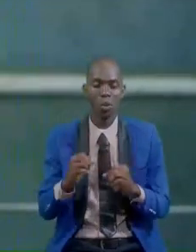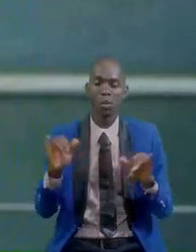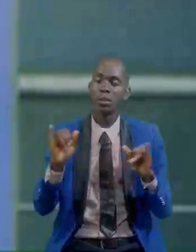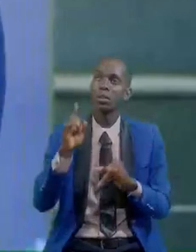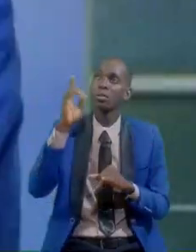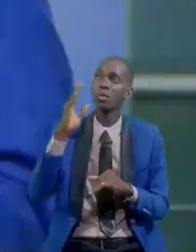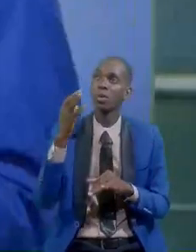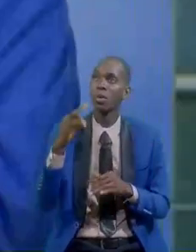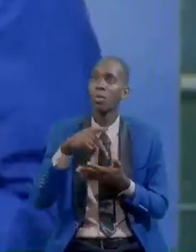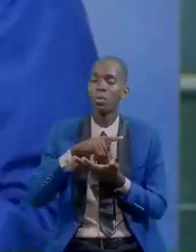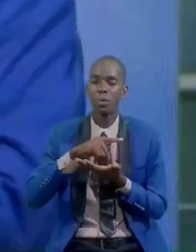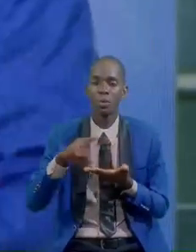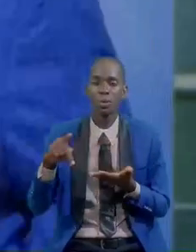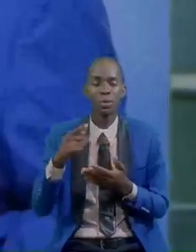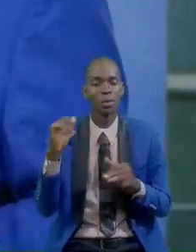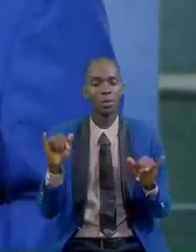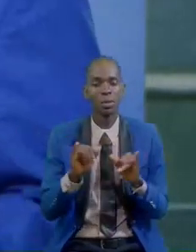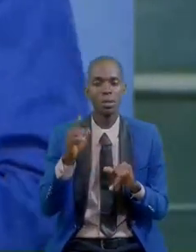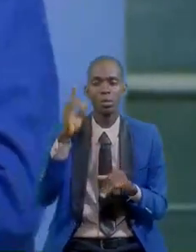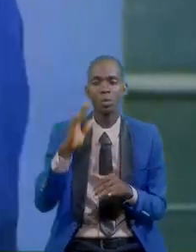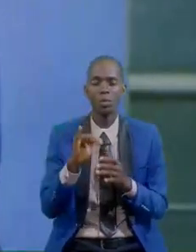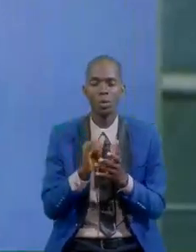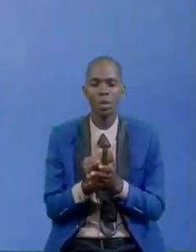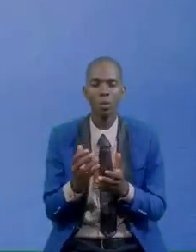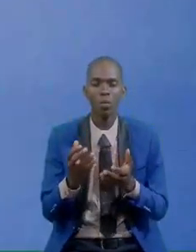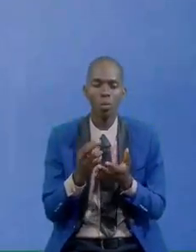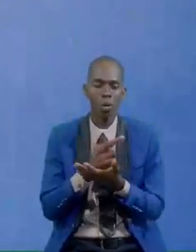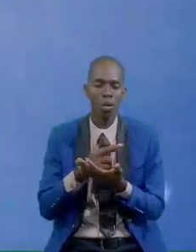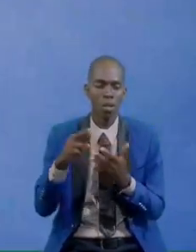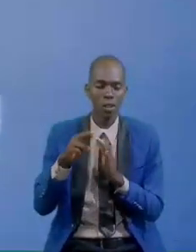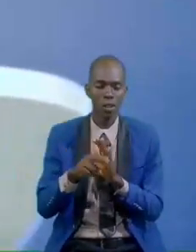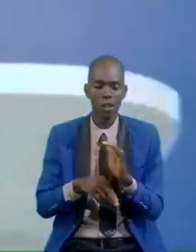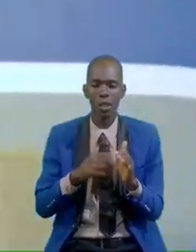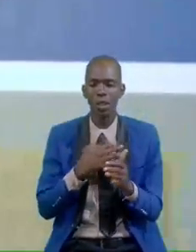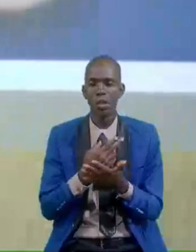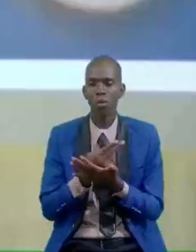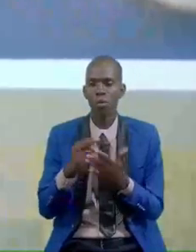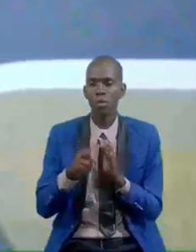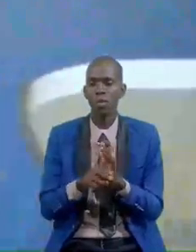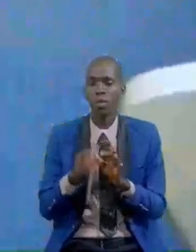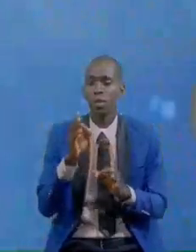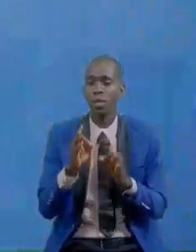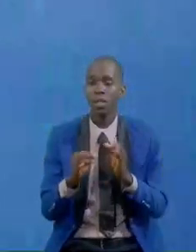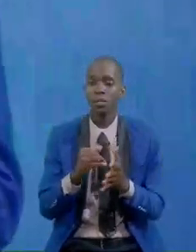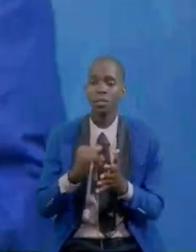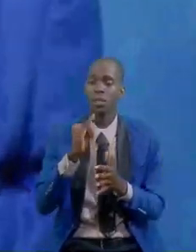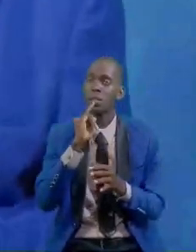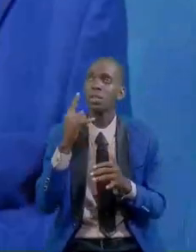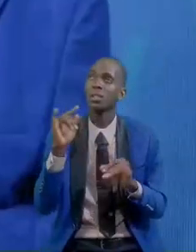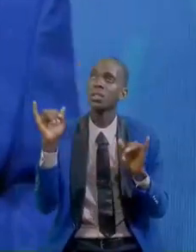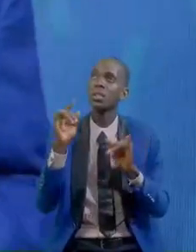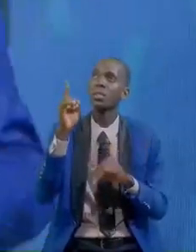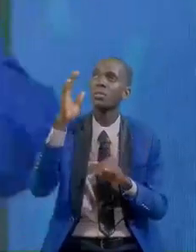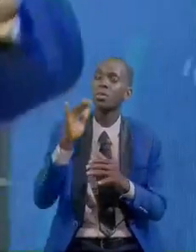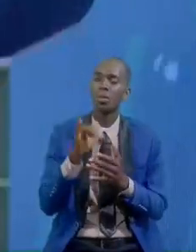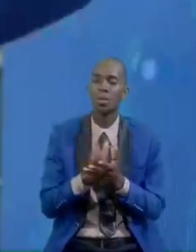pureté, le même Dieu qui veut la justice, si c'est le même Dieu qui veut que nos cœurs